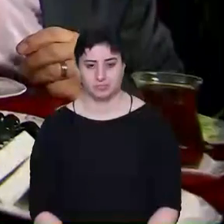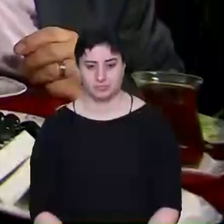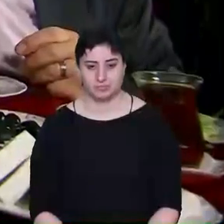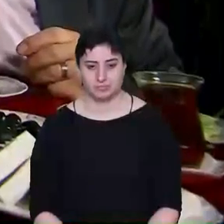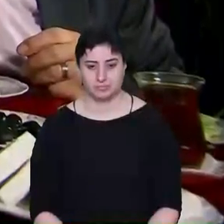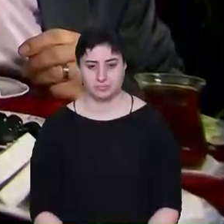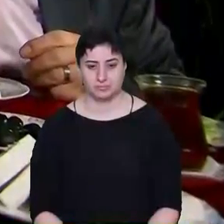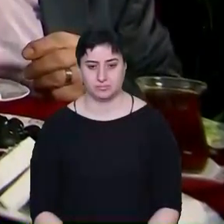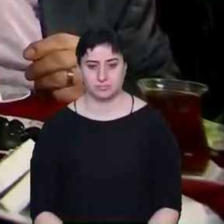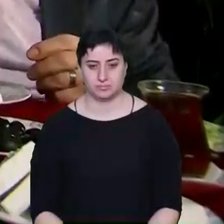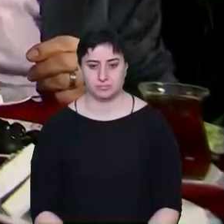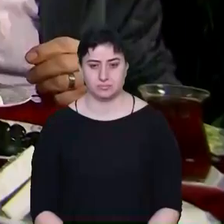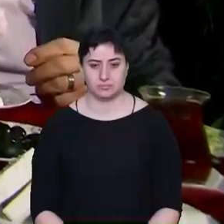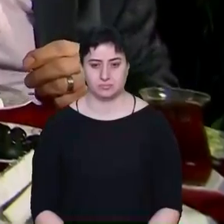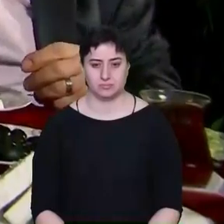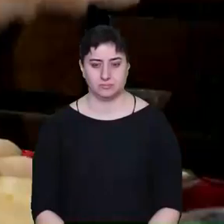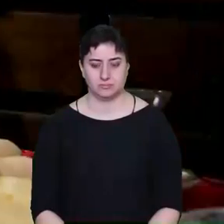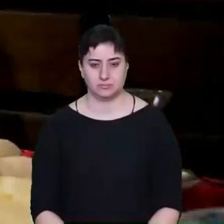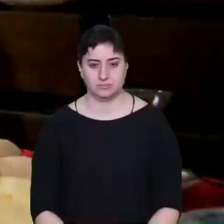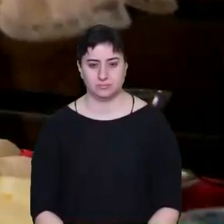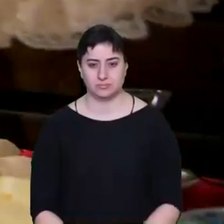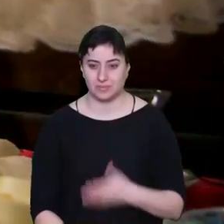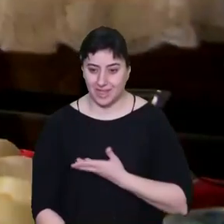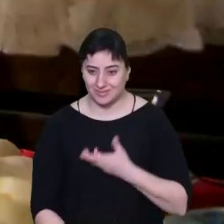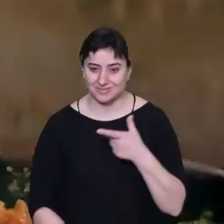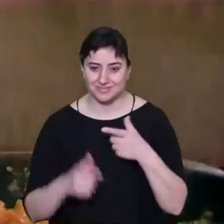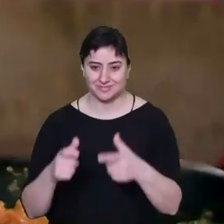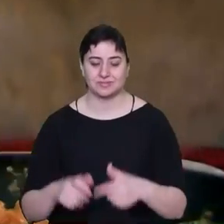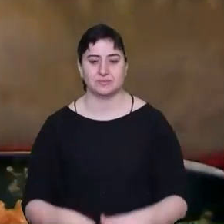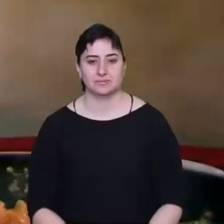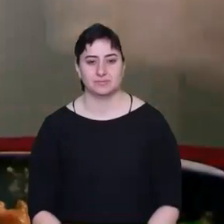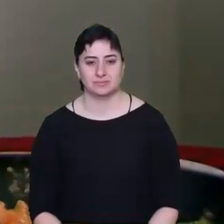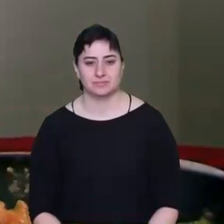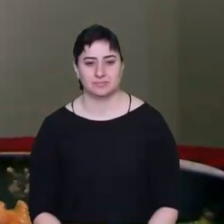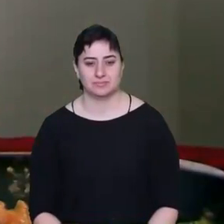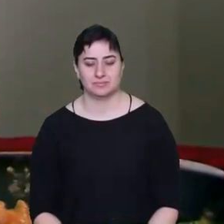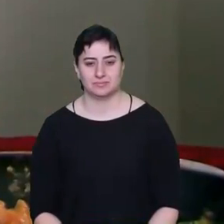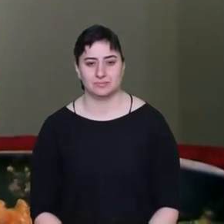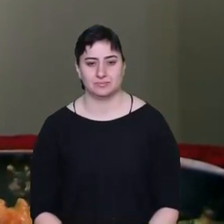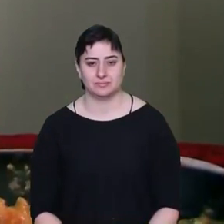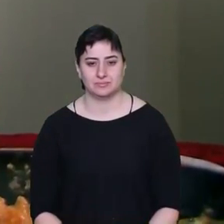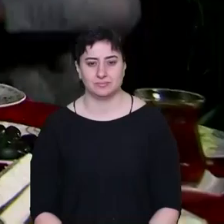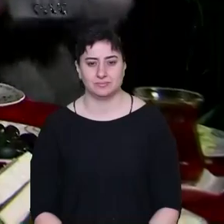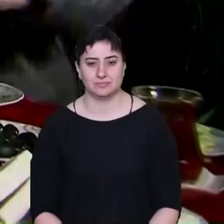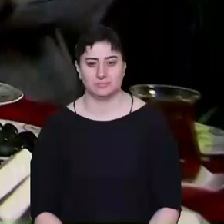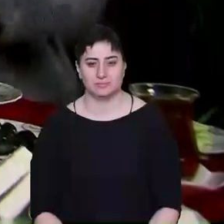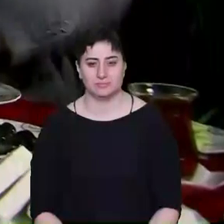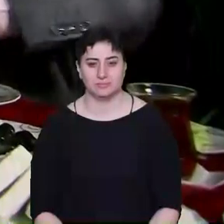Tabağına kaşık kaşık menemen dolduruyor. Ekmek. Şevval garipsiyen gözlerle bakıyor